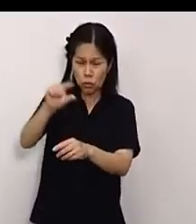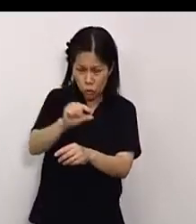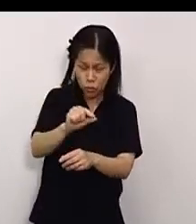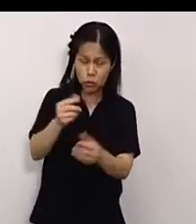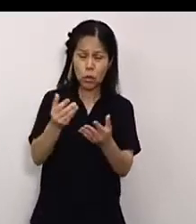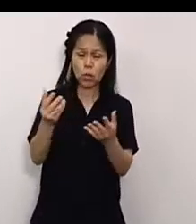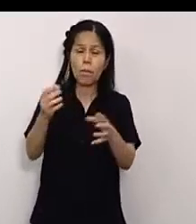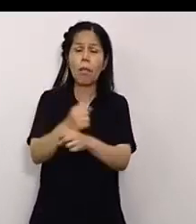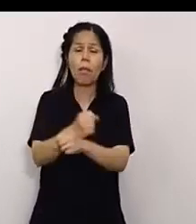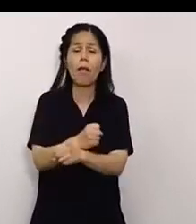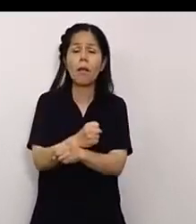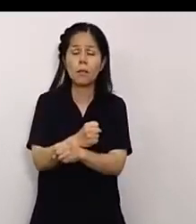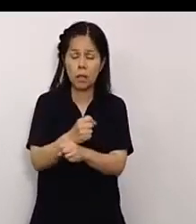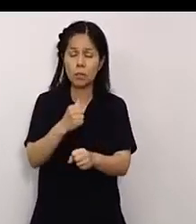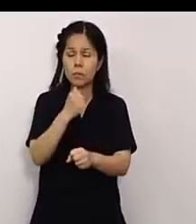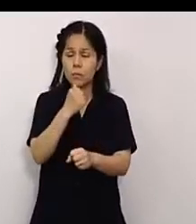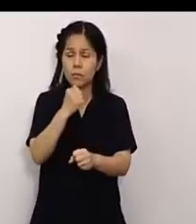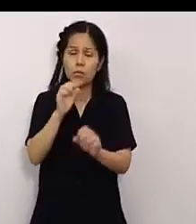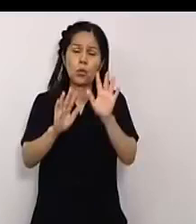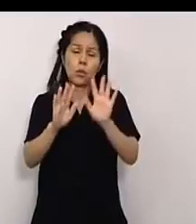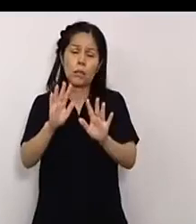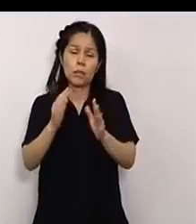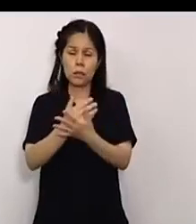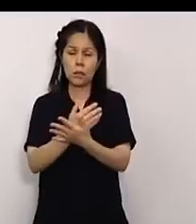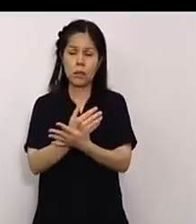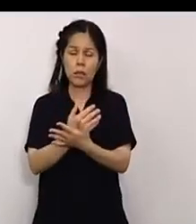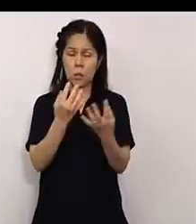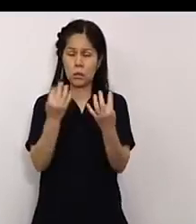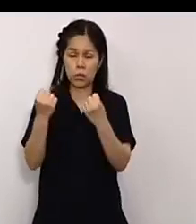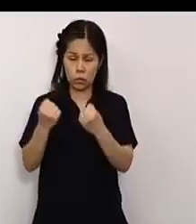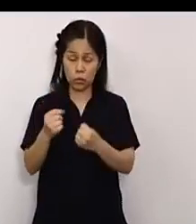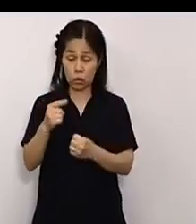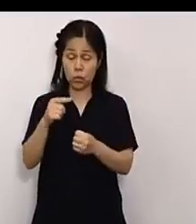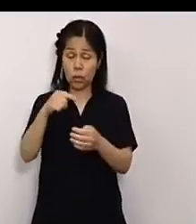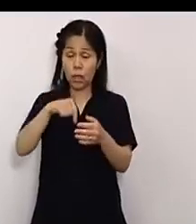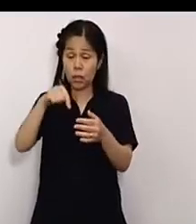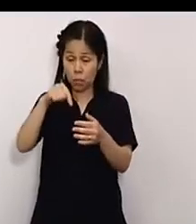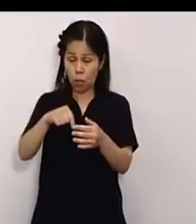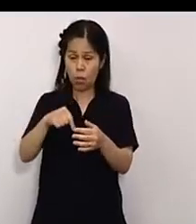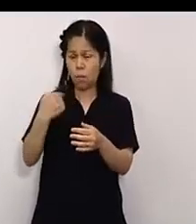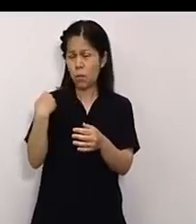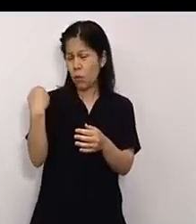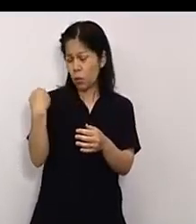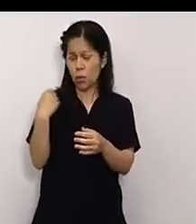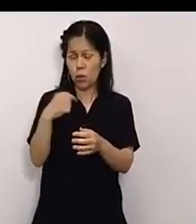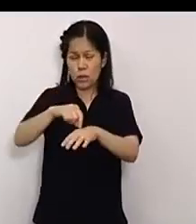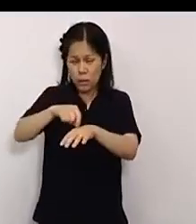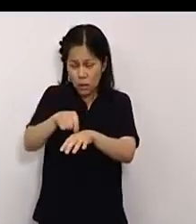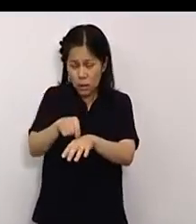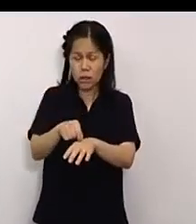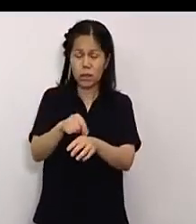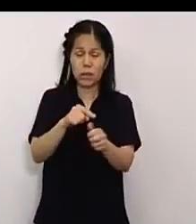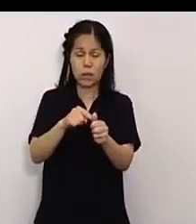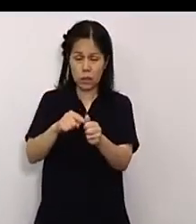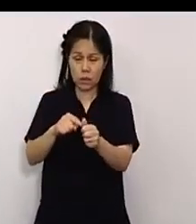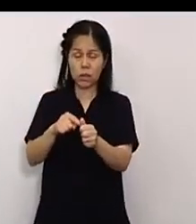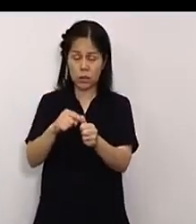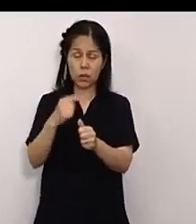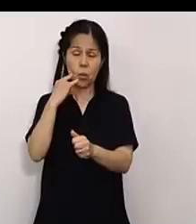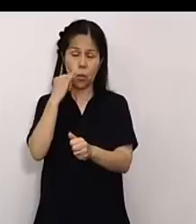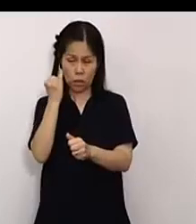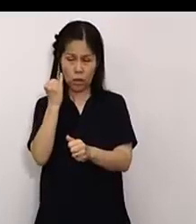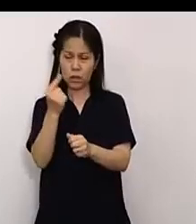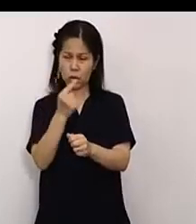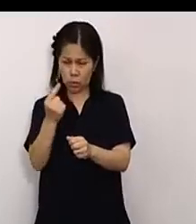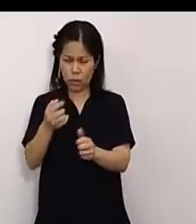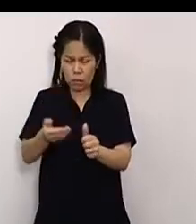途端にその貧困の状態に陥ってしまうという。で、中でもその非常にもともとが厳しい状態にあった一人親家庭とかね、女